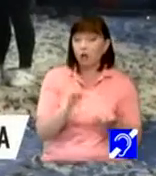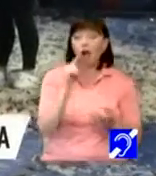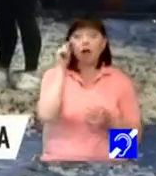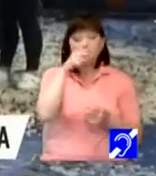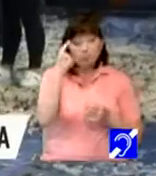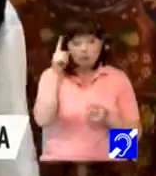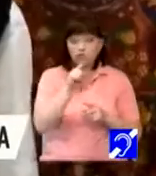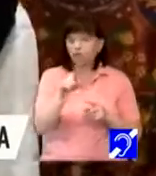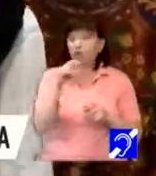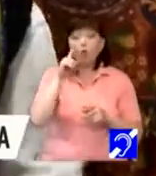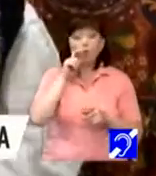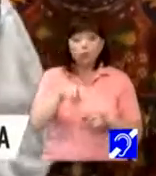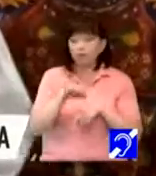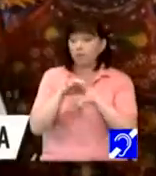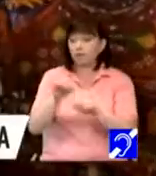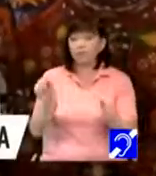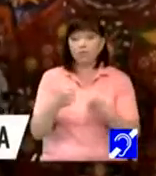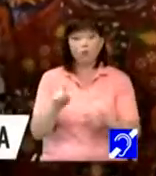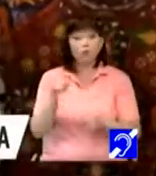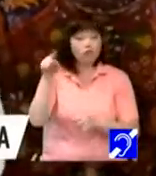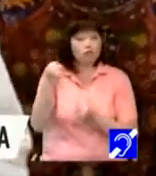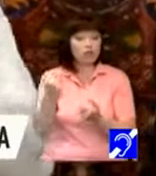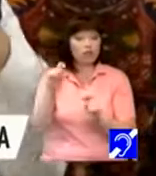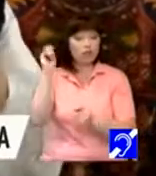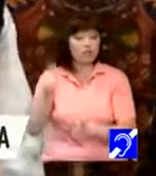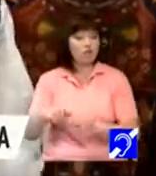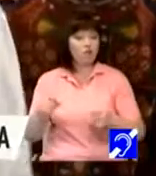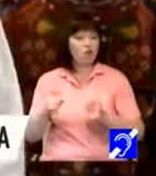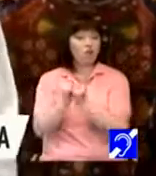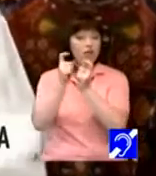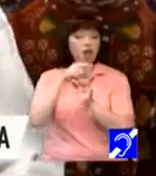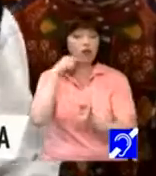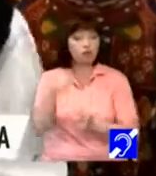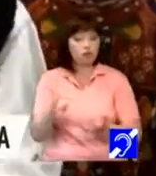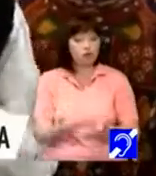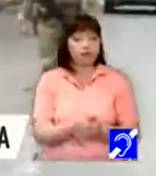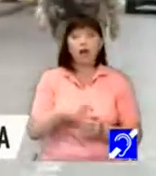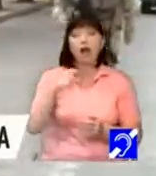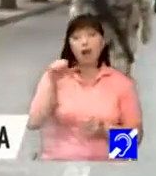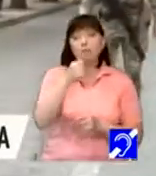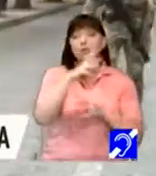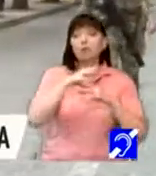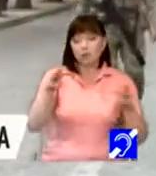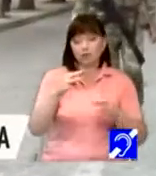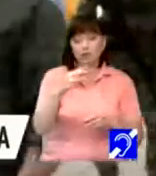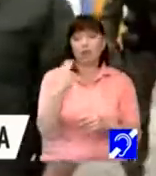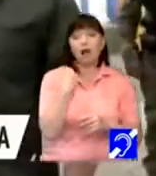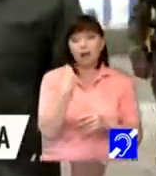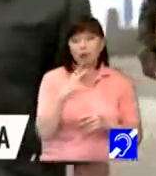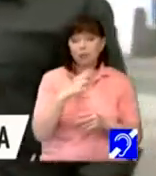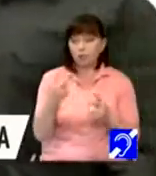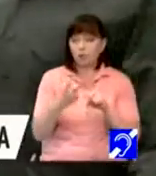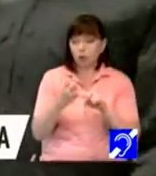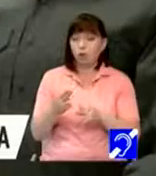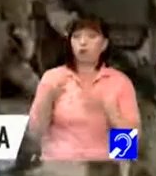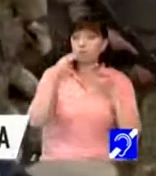că acesta nu poate avea loc în Ucraina din cauza conflictului armat cu Rusia. Premierul britanic, care a făcut a doua vizită surpriză la